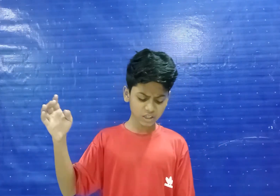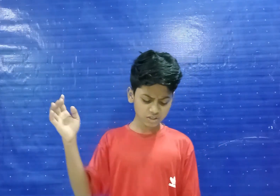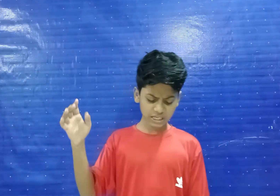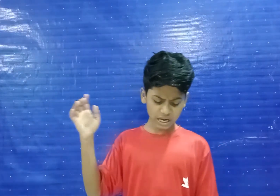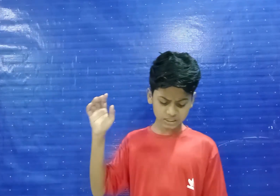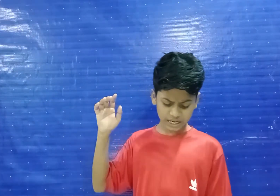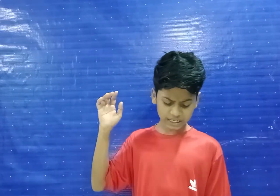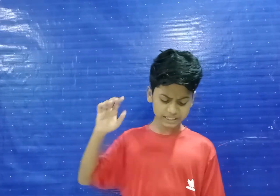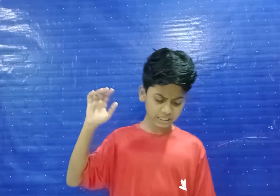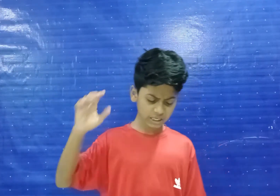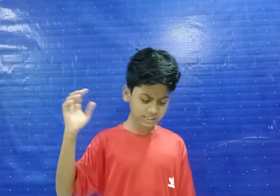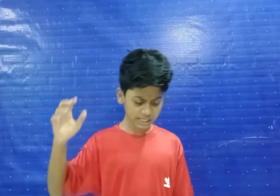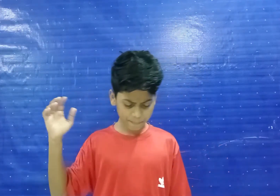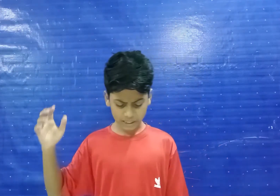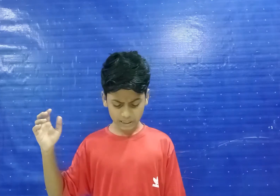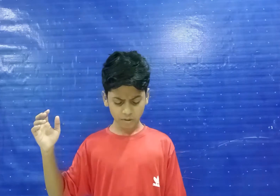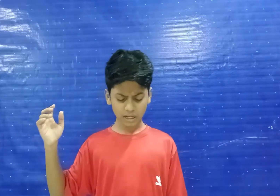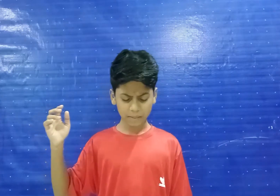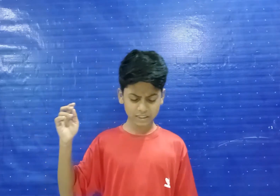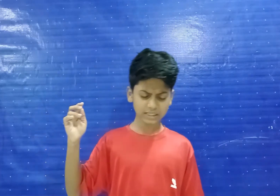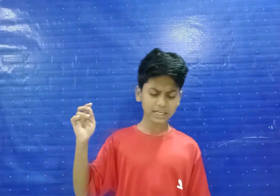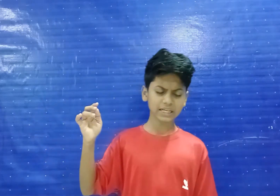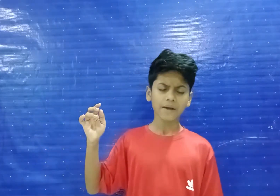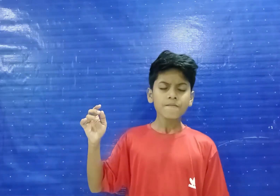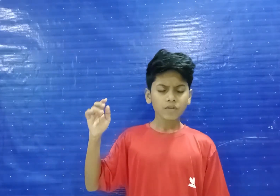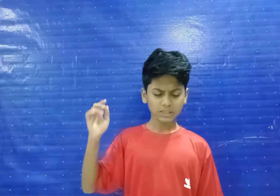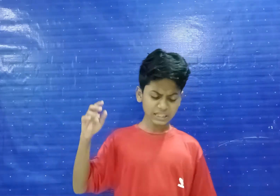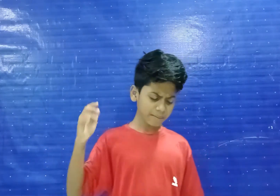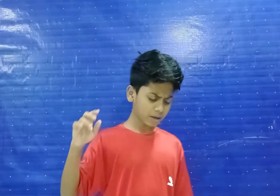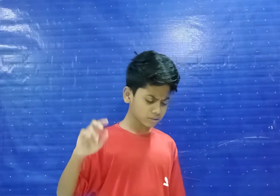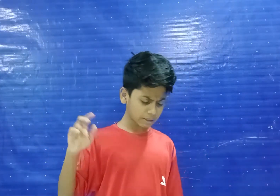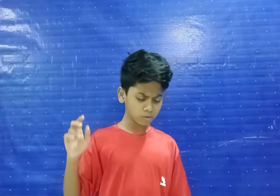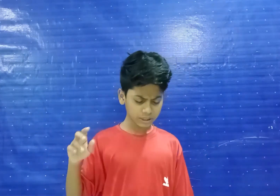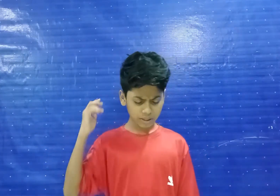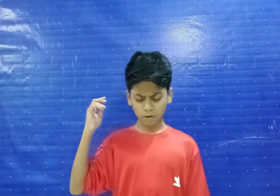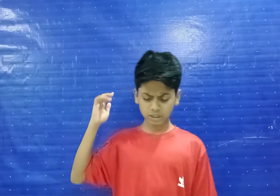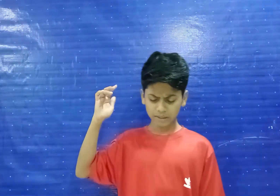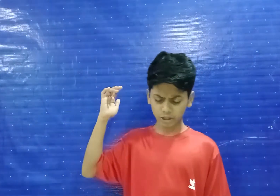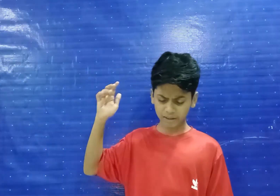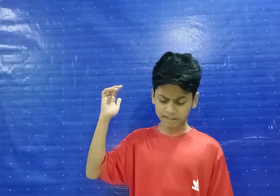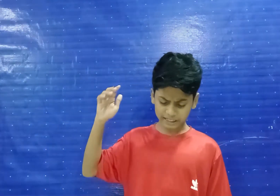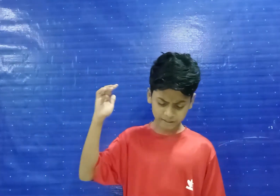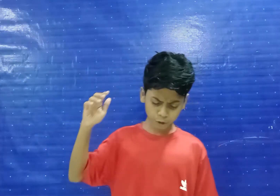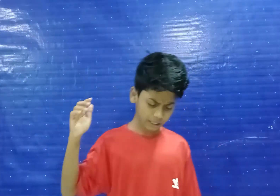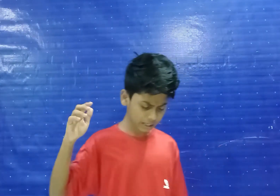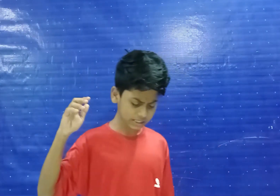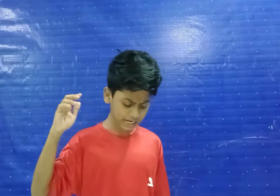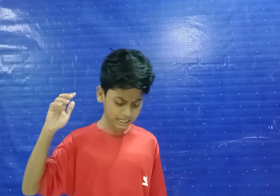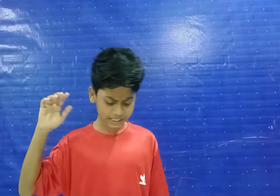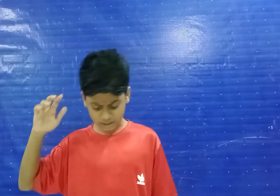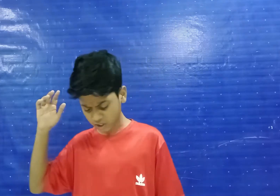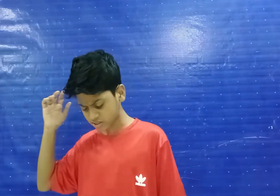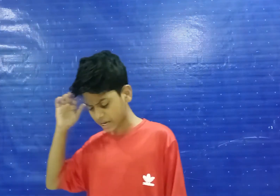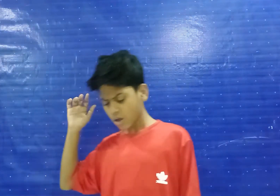रचकेर 55 म Mai ओकेदेelectricाइभ जोचर घचे